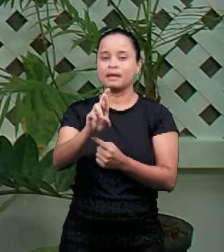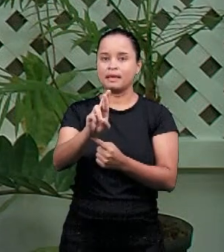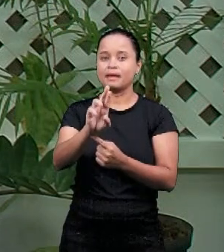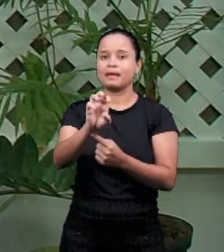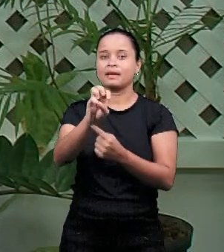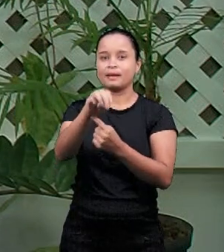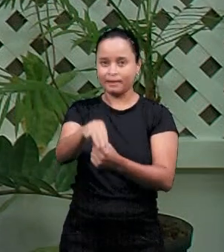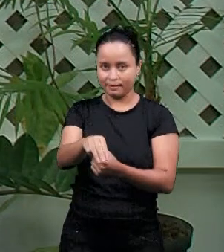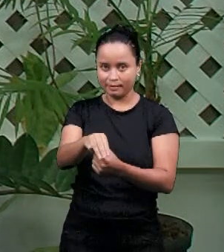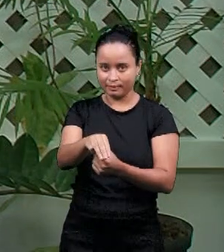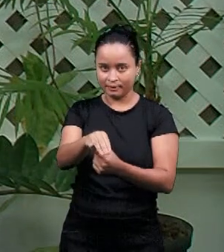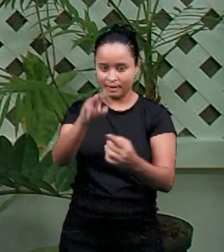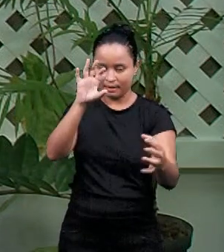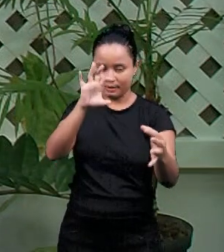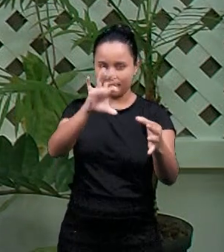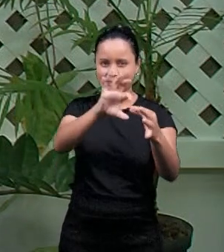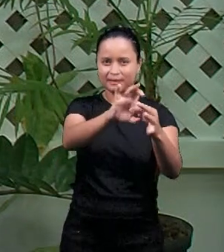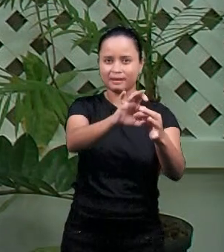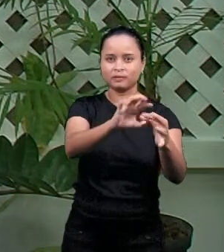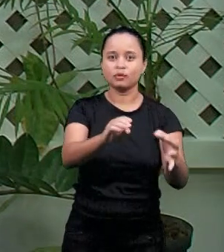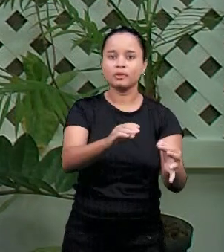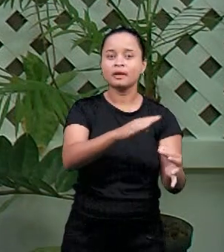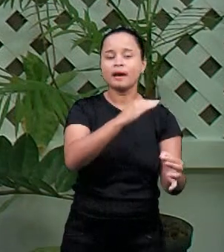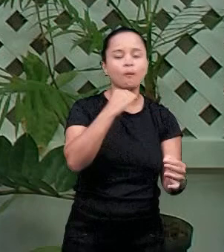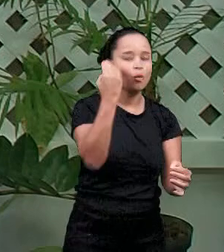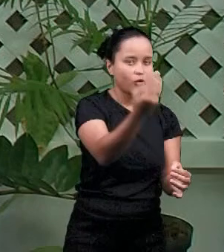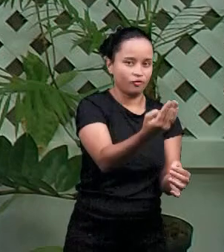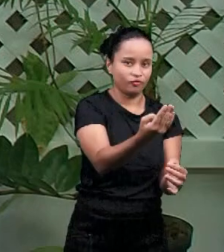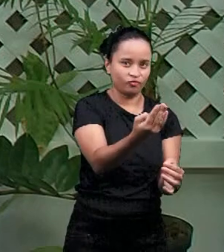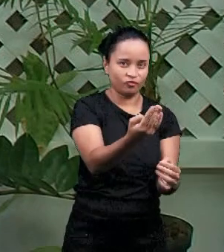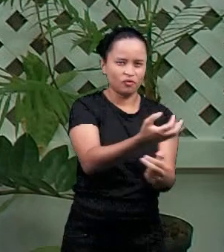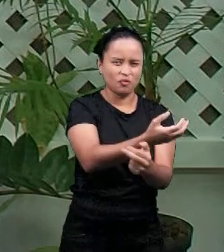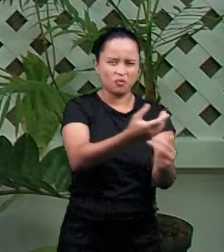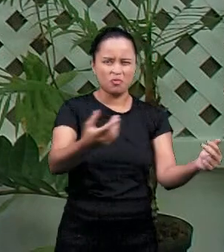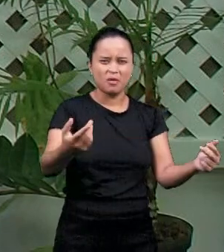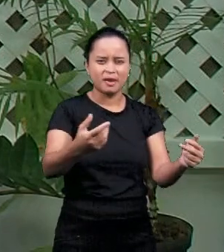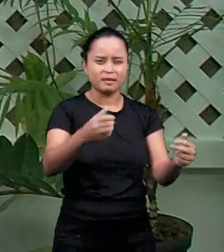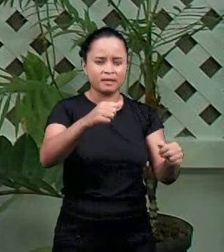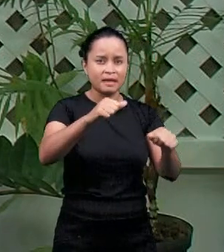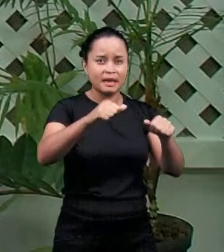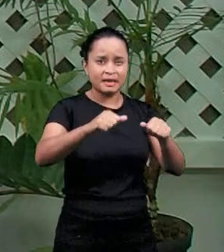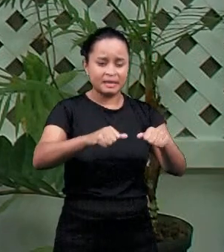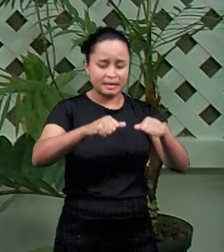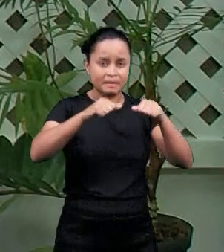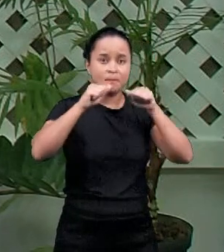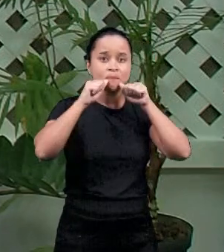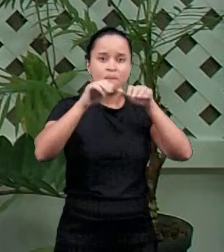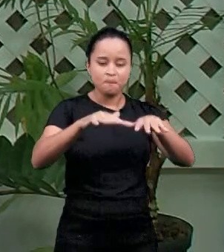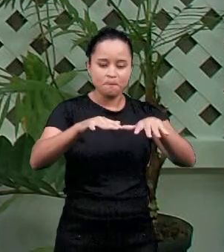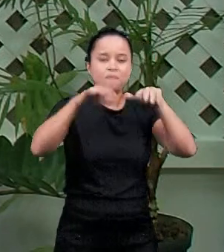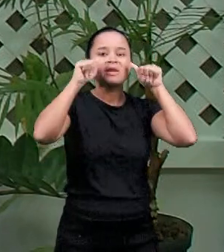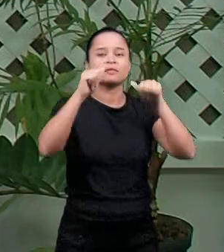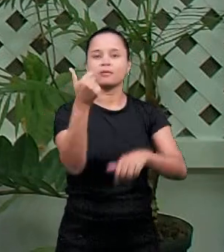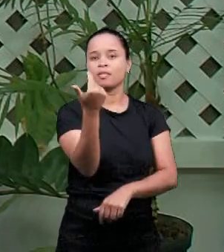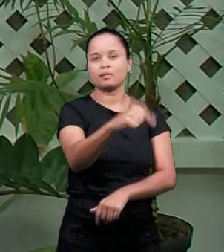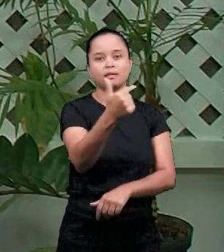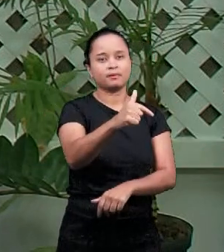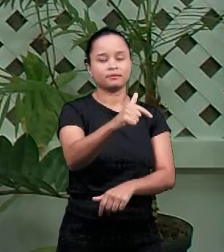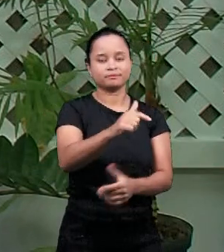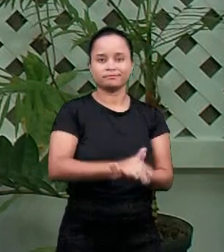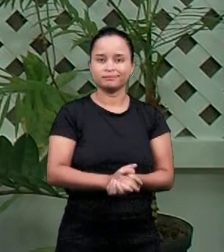maudite, exclu de la faveur divine, donné à la destruction.